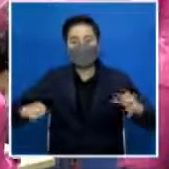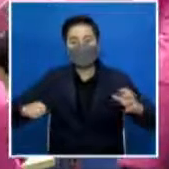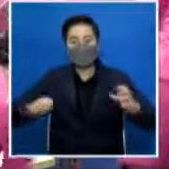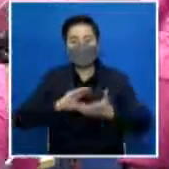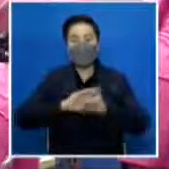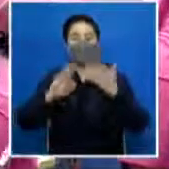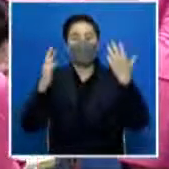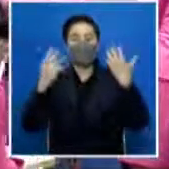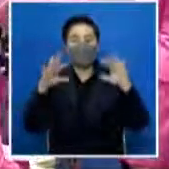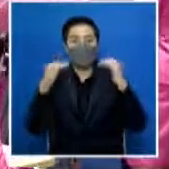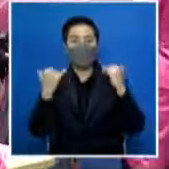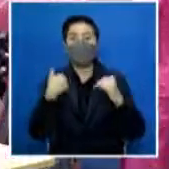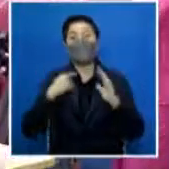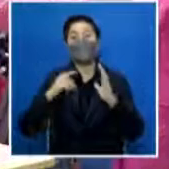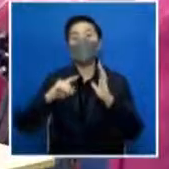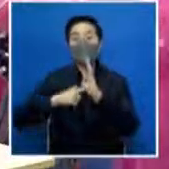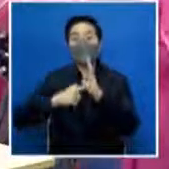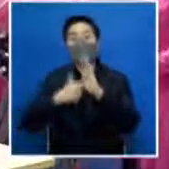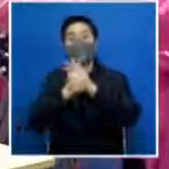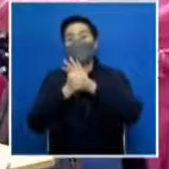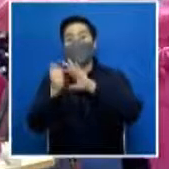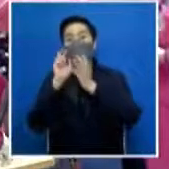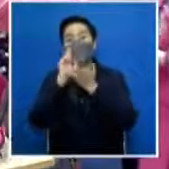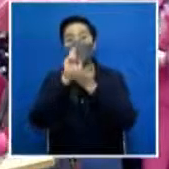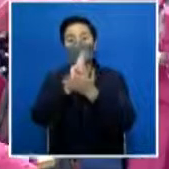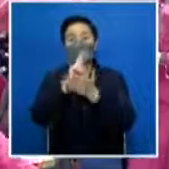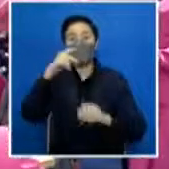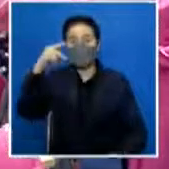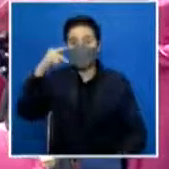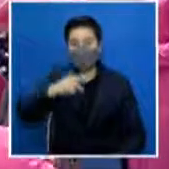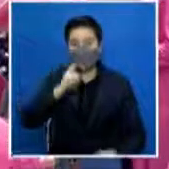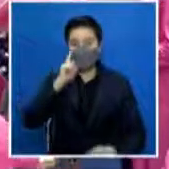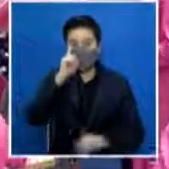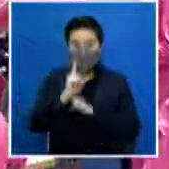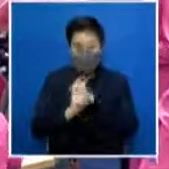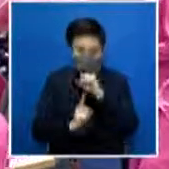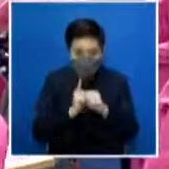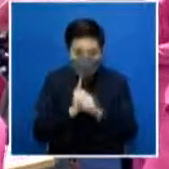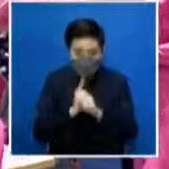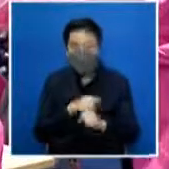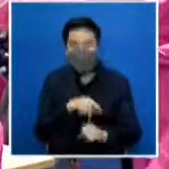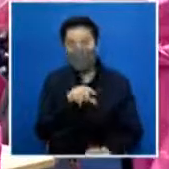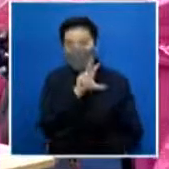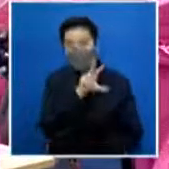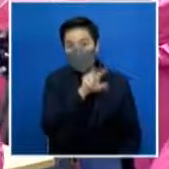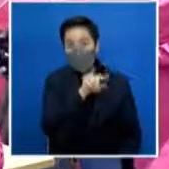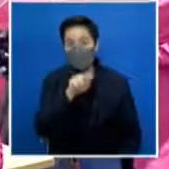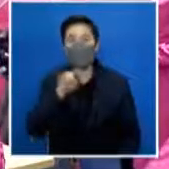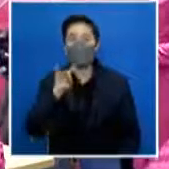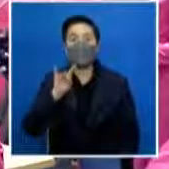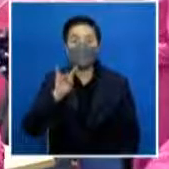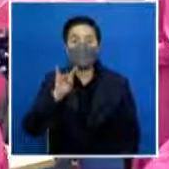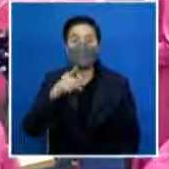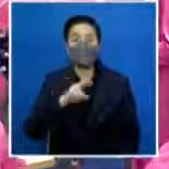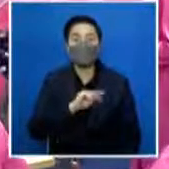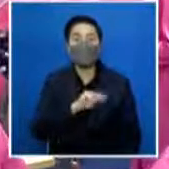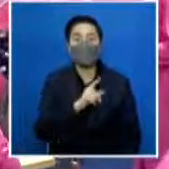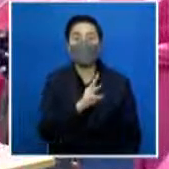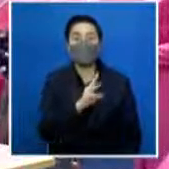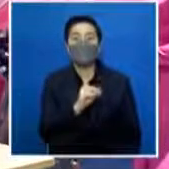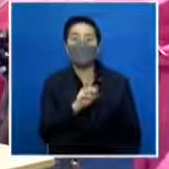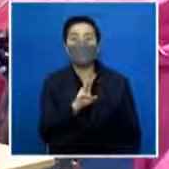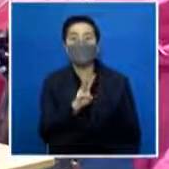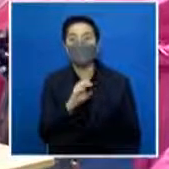ท่านผู้มีเกียรติคะการออกรางวัลสลากออมสินพิเศษ1ปีงวดที่3ถึงงวดที่8และงวดที่